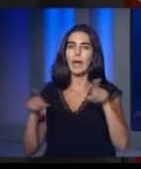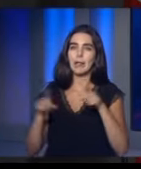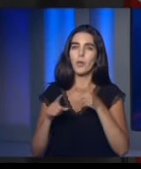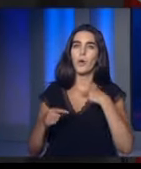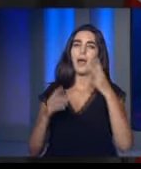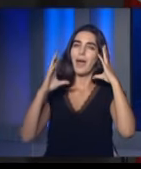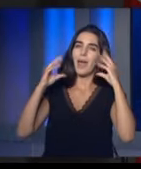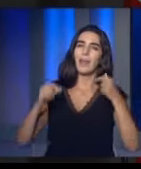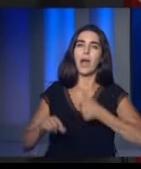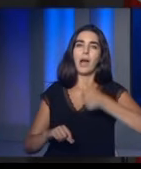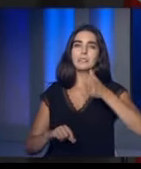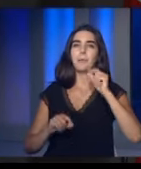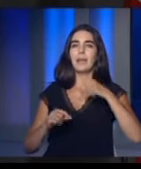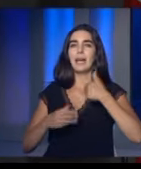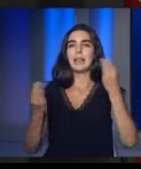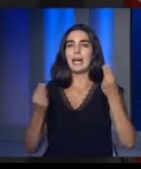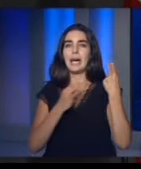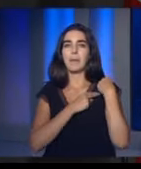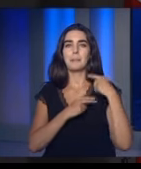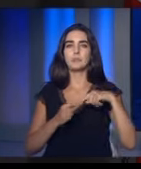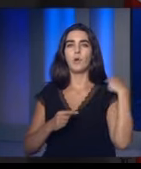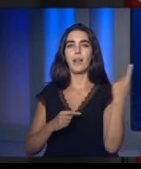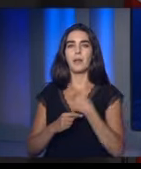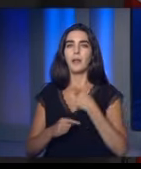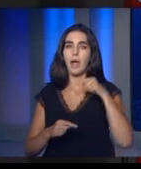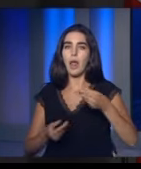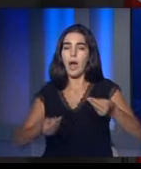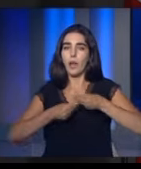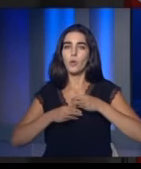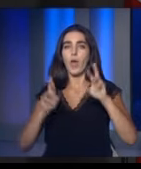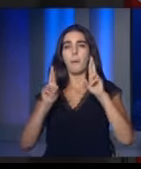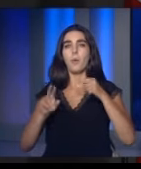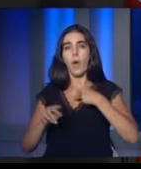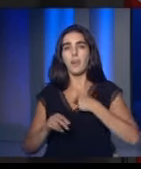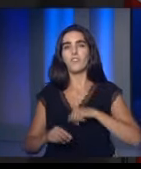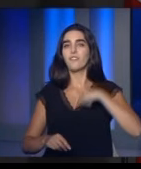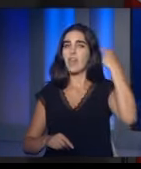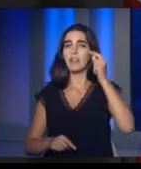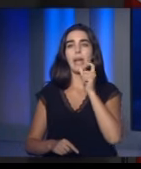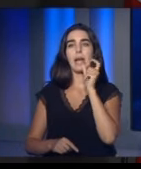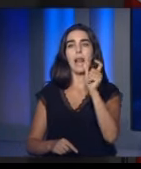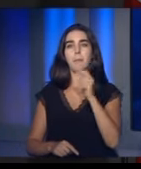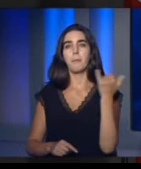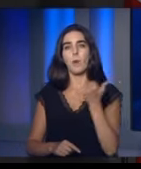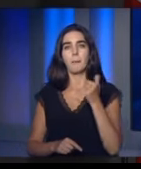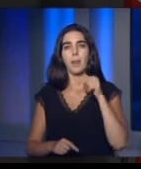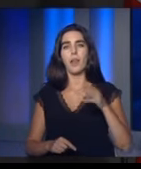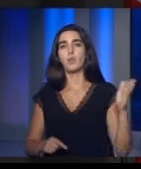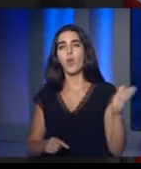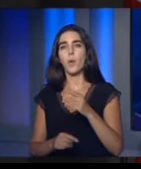هالأطفال عم يرقصوا وعم يغنوا وهني أحسن بكتير من كتير كتير كتير مسؤولين